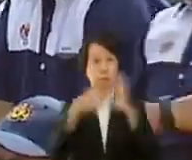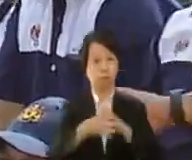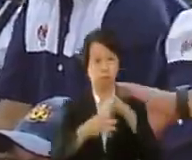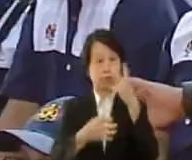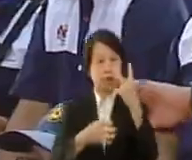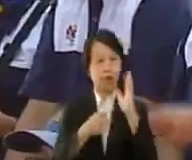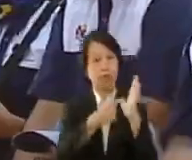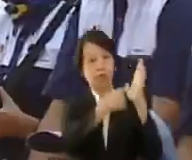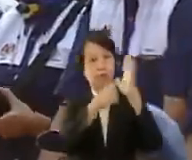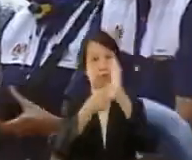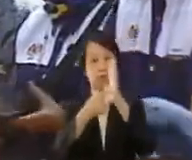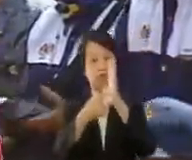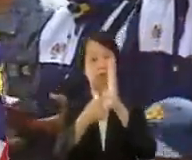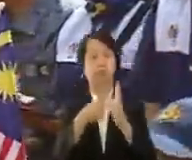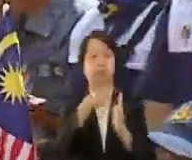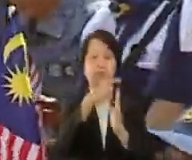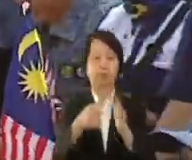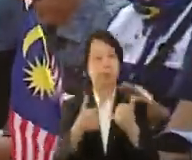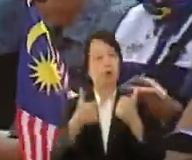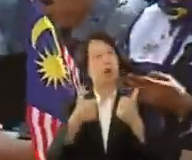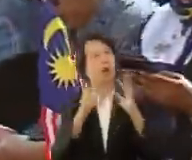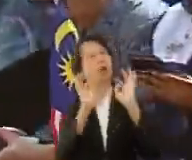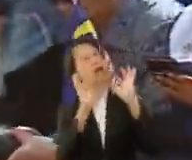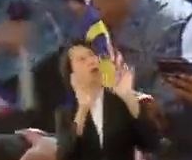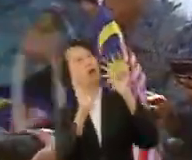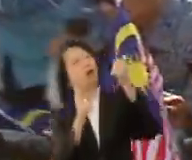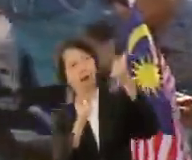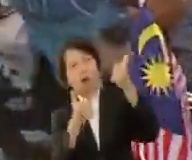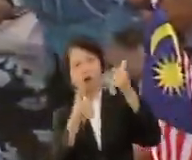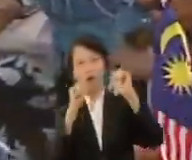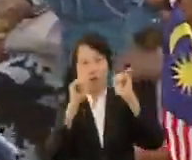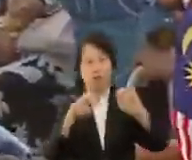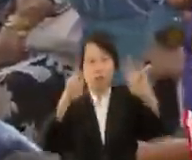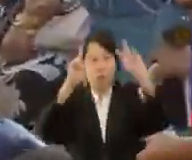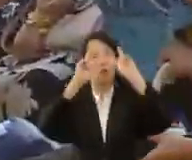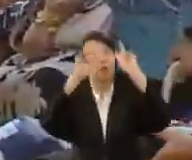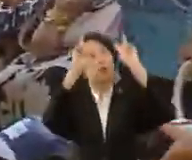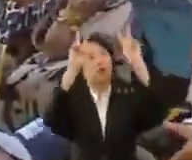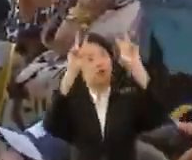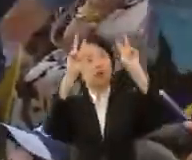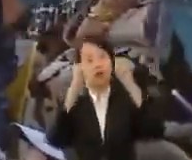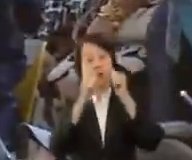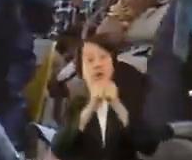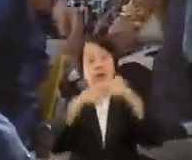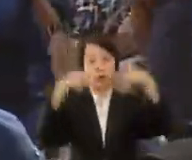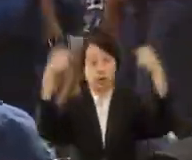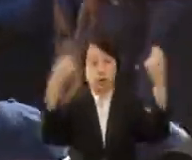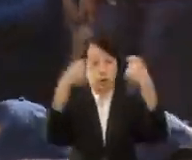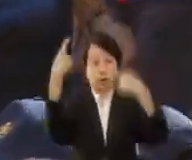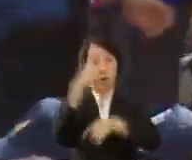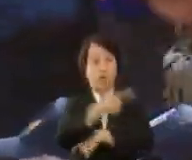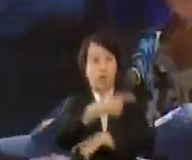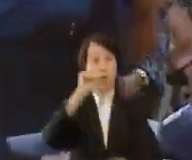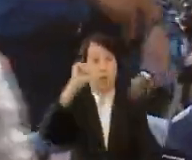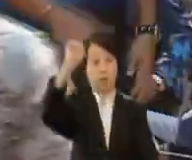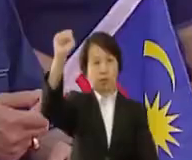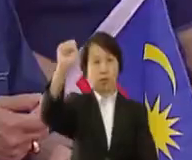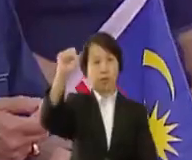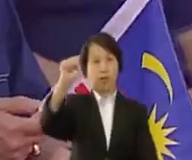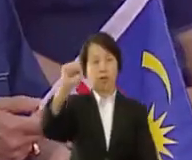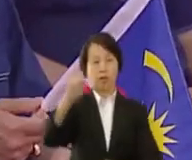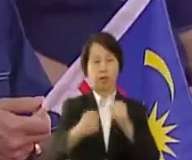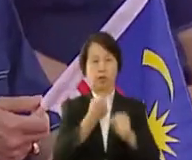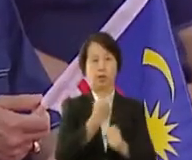satu pertunjukan udara yang menakjubkan yang hanya dapat disaksikan di sambutan Hari Kebangsaan Malaysia